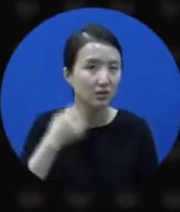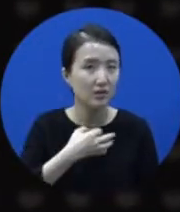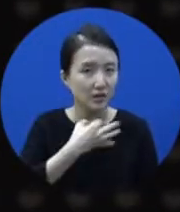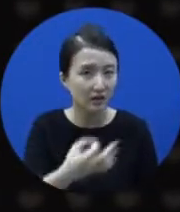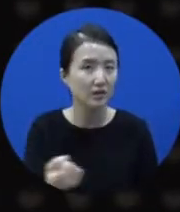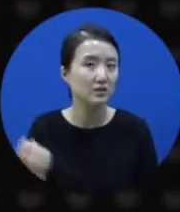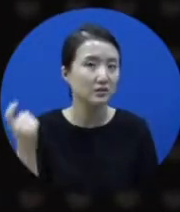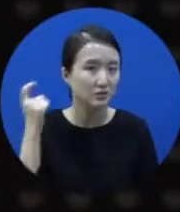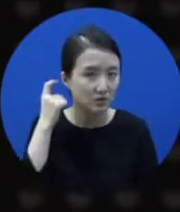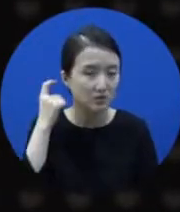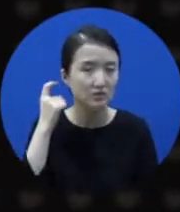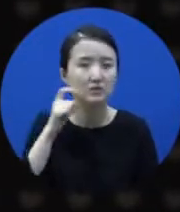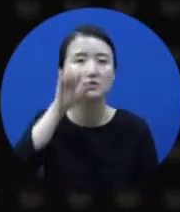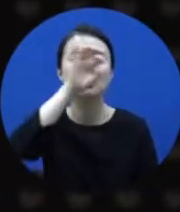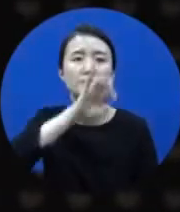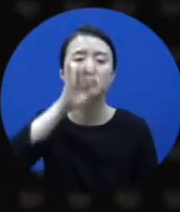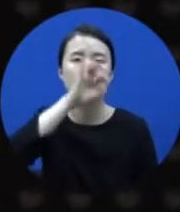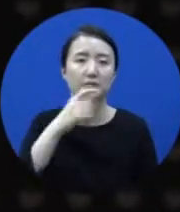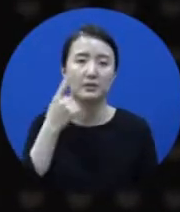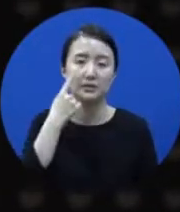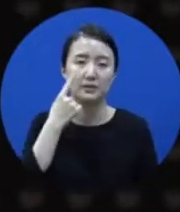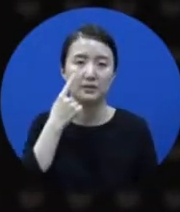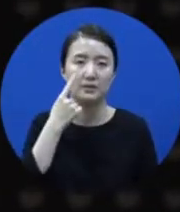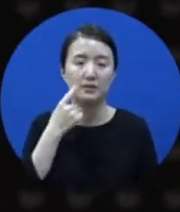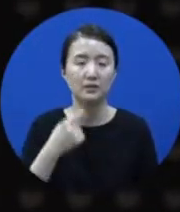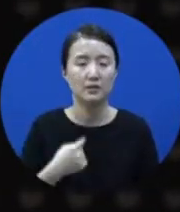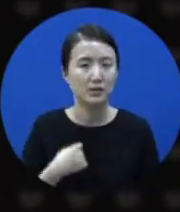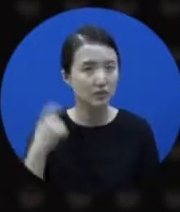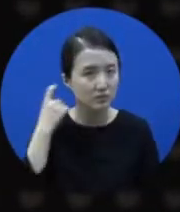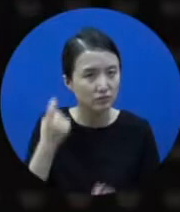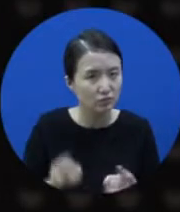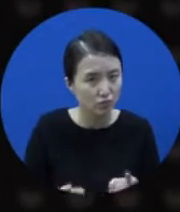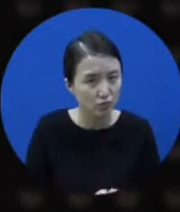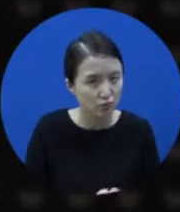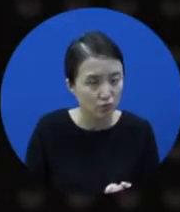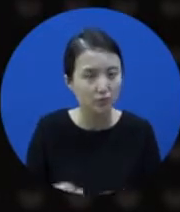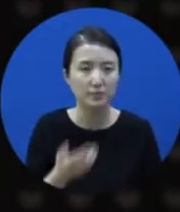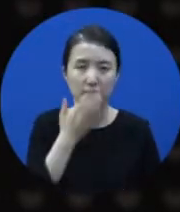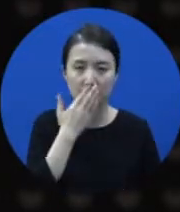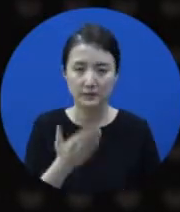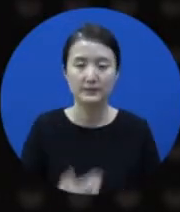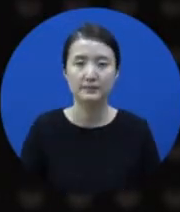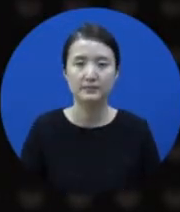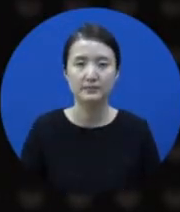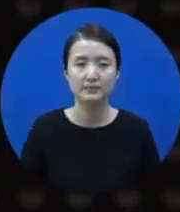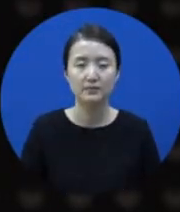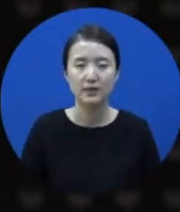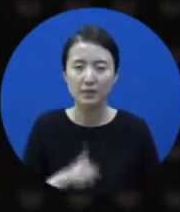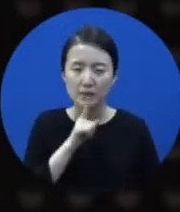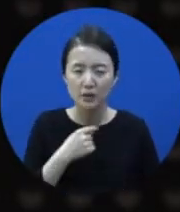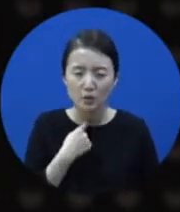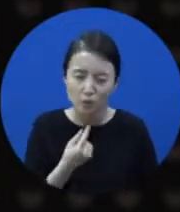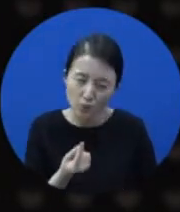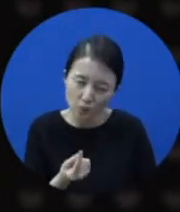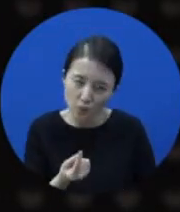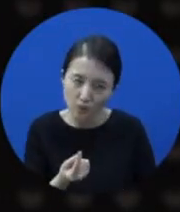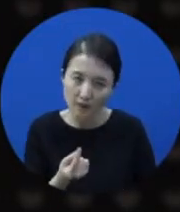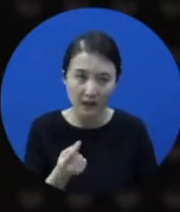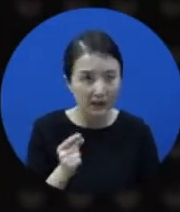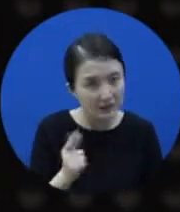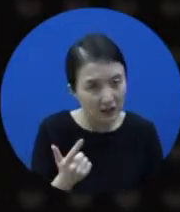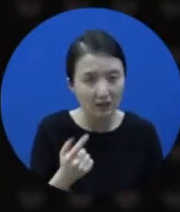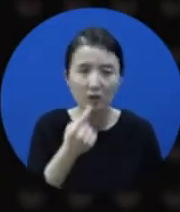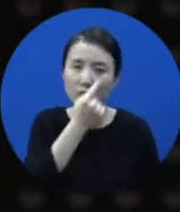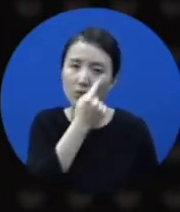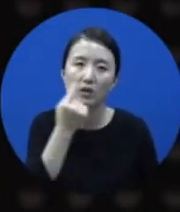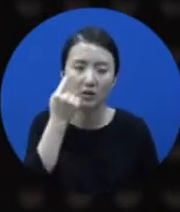목소리가 어떤지 또 어떤 경우에는 말이 웅얼웅얼 이렇게 발음하시는 분들 계세요. 근데 자신의 목소리를 들으면 그것도